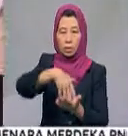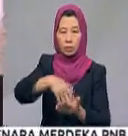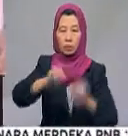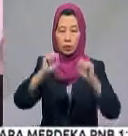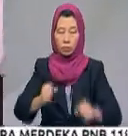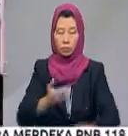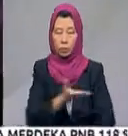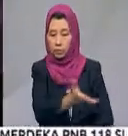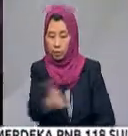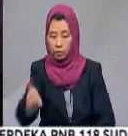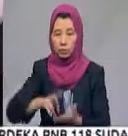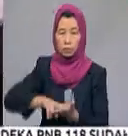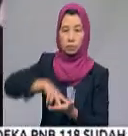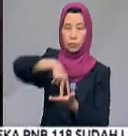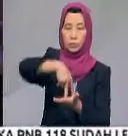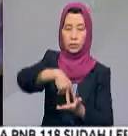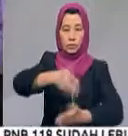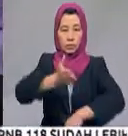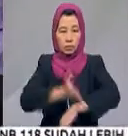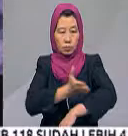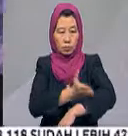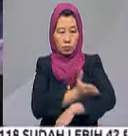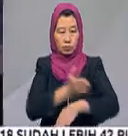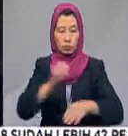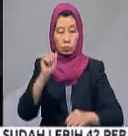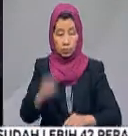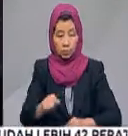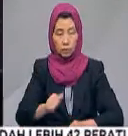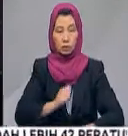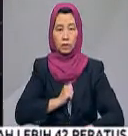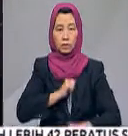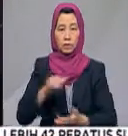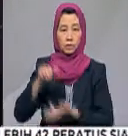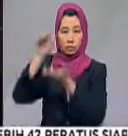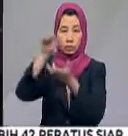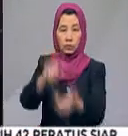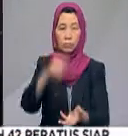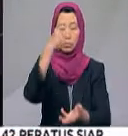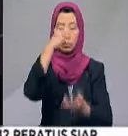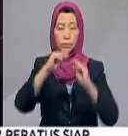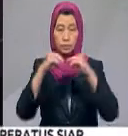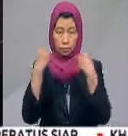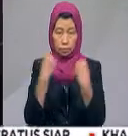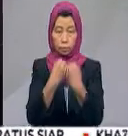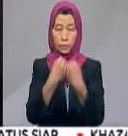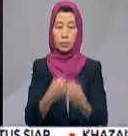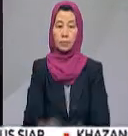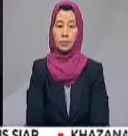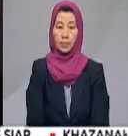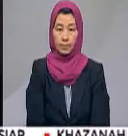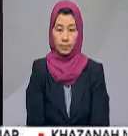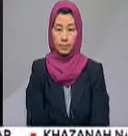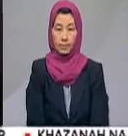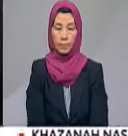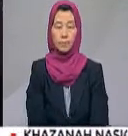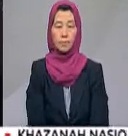membolehkan mereka bangkit meningkatkan potensi diri serta menyumbang kepada masyarakat.